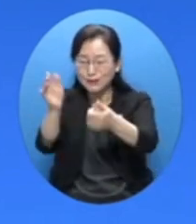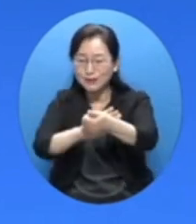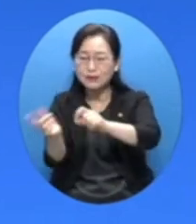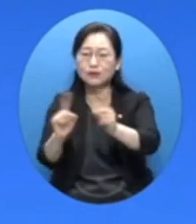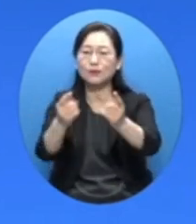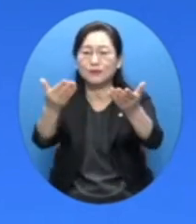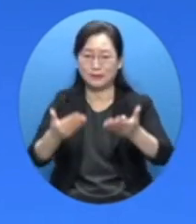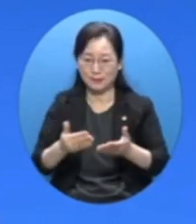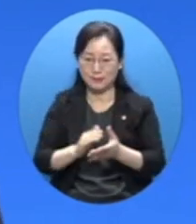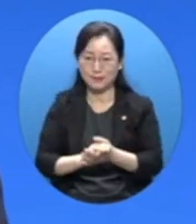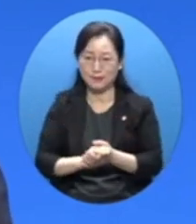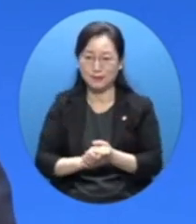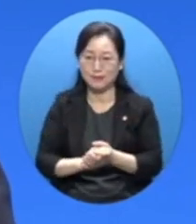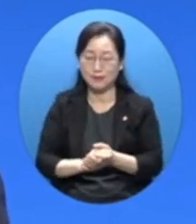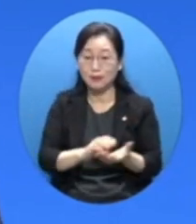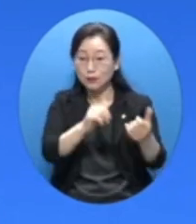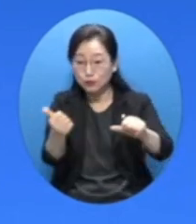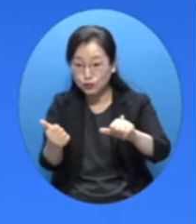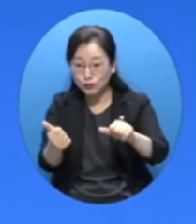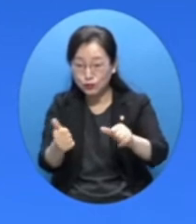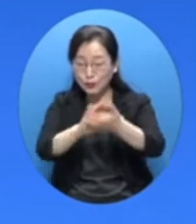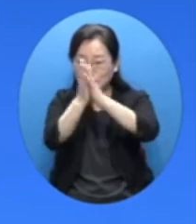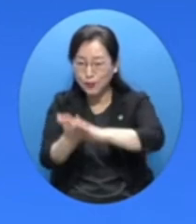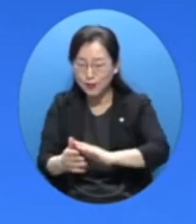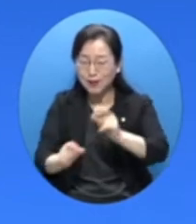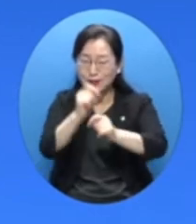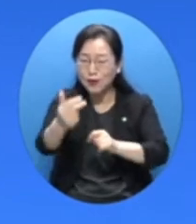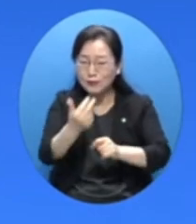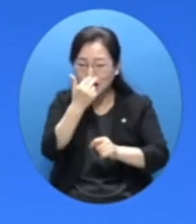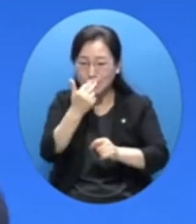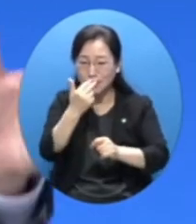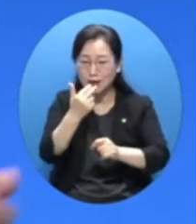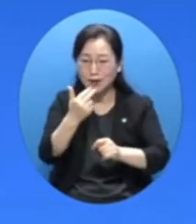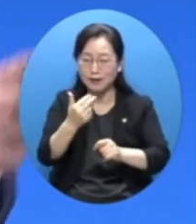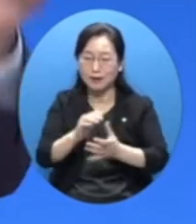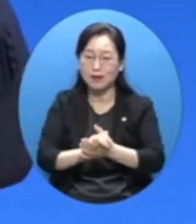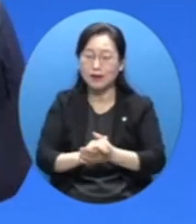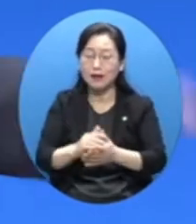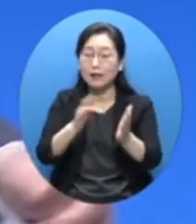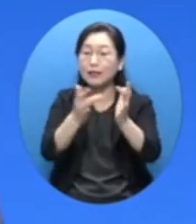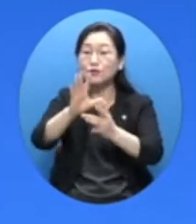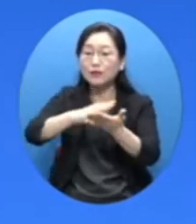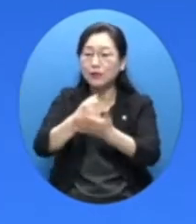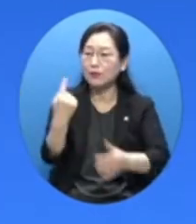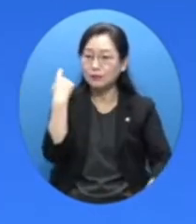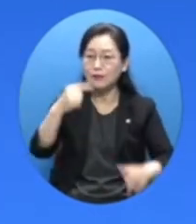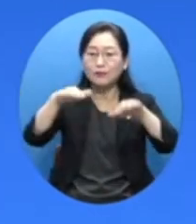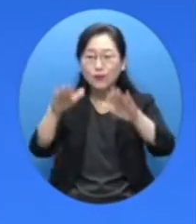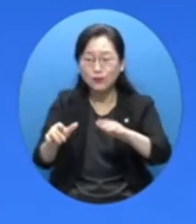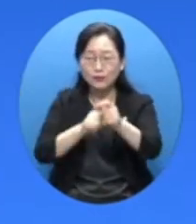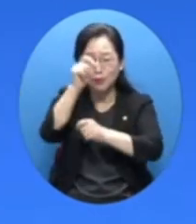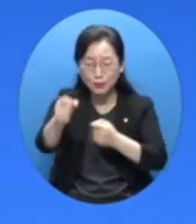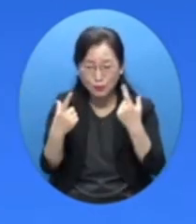것입니다 죽음의 길에서 영생의 길로 가게 되는 것입니다 예수 그리스도는 우리를